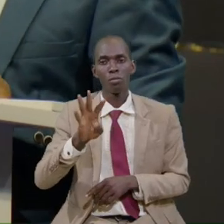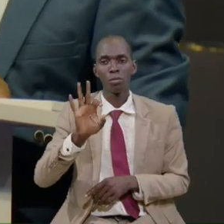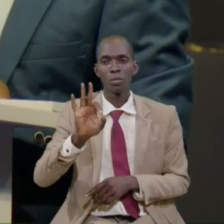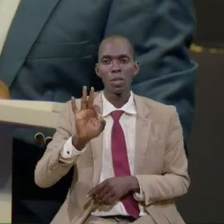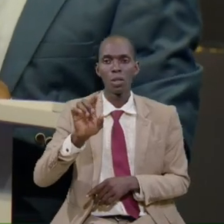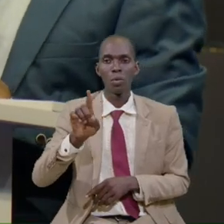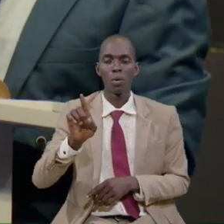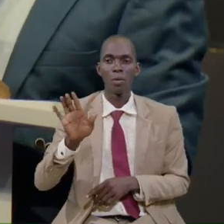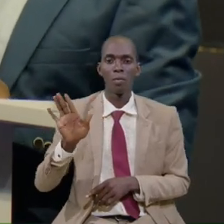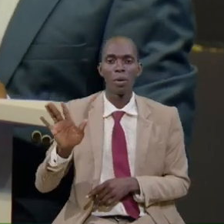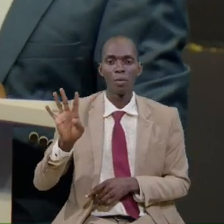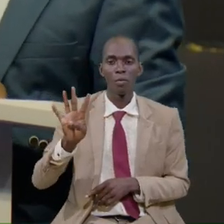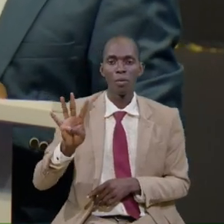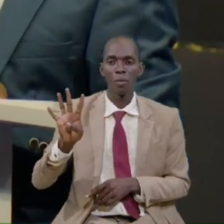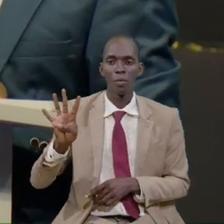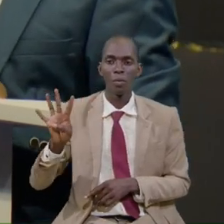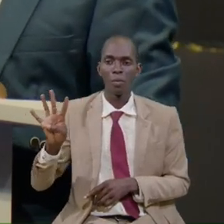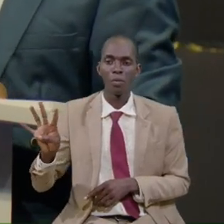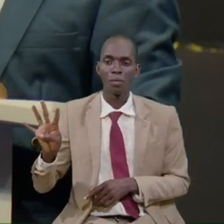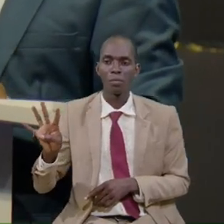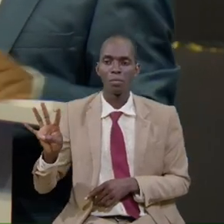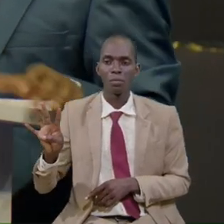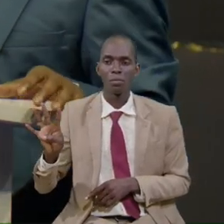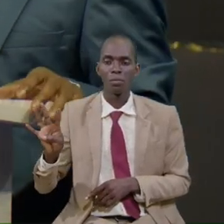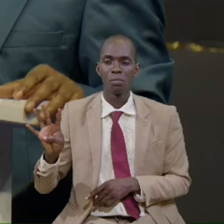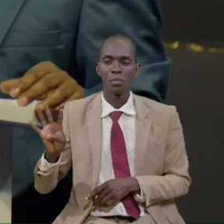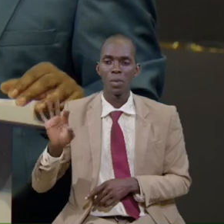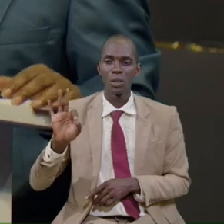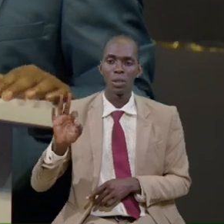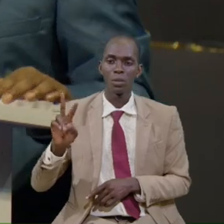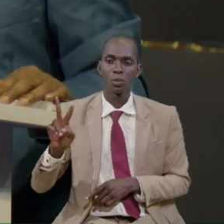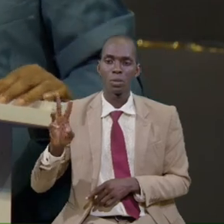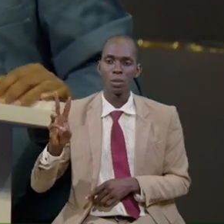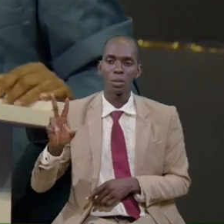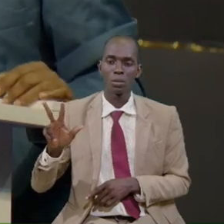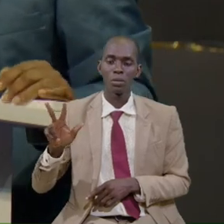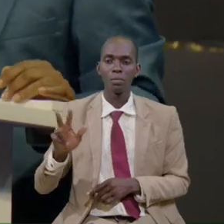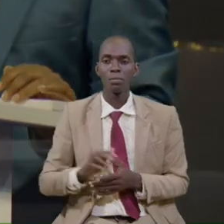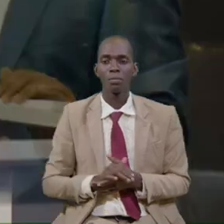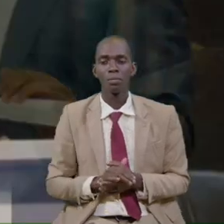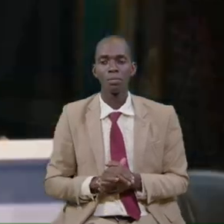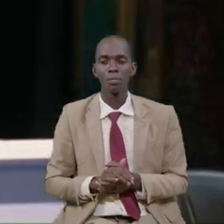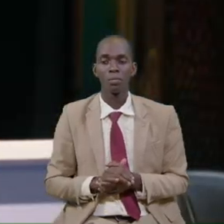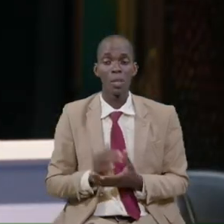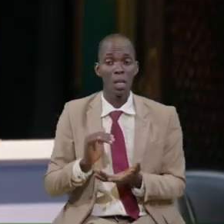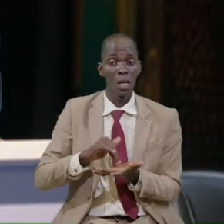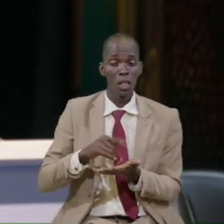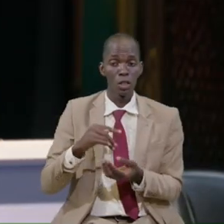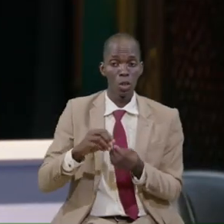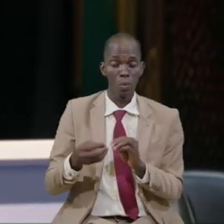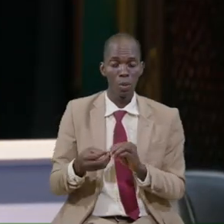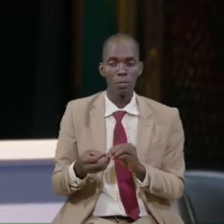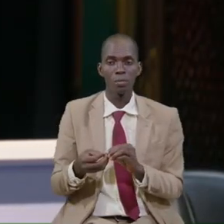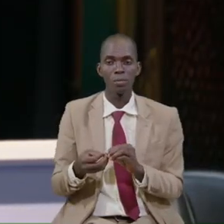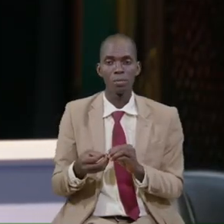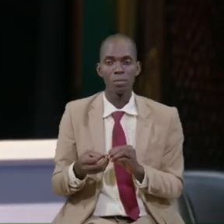5 4 4 4 9 2 et 6 3. Je reprends